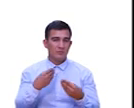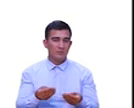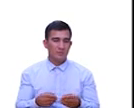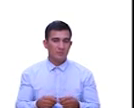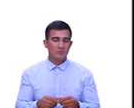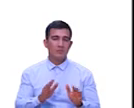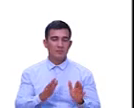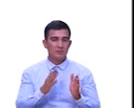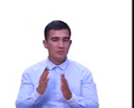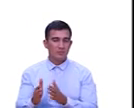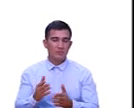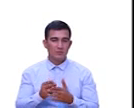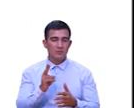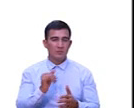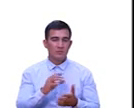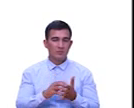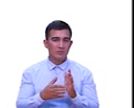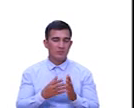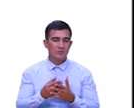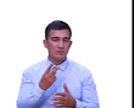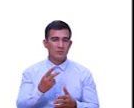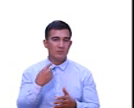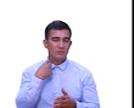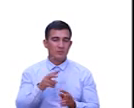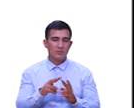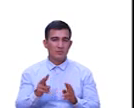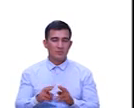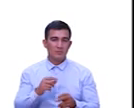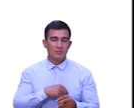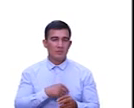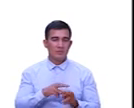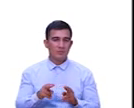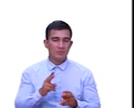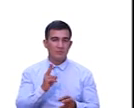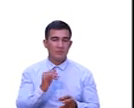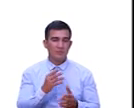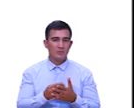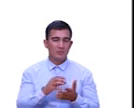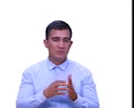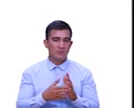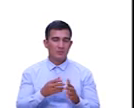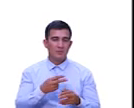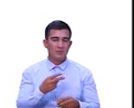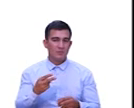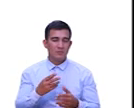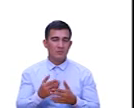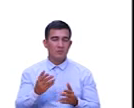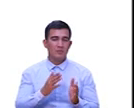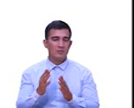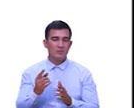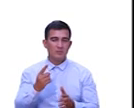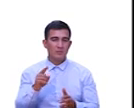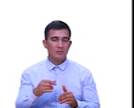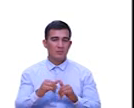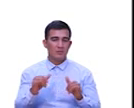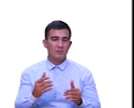va Q kvadrat bo'ladi. Demak, ikkita bir xil zaryadni bir-biriga ko'paytirsak, Q kvadrat bo'ladi. Q kvadrat barobar 1 ko'paytirilgan 10